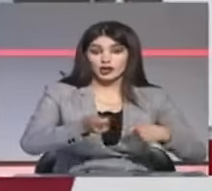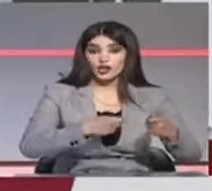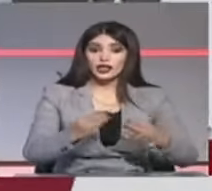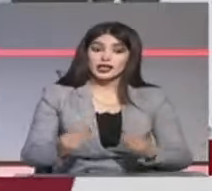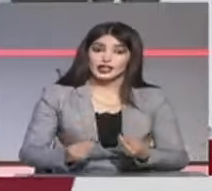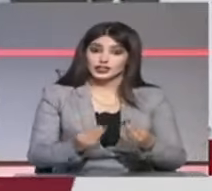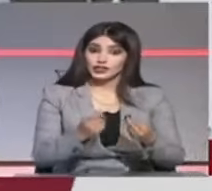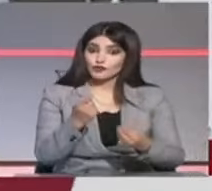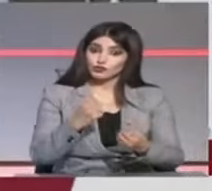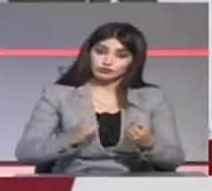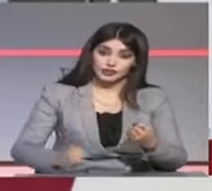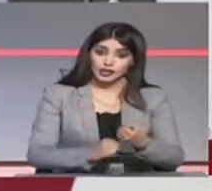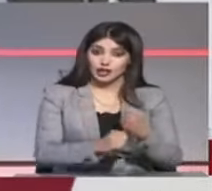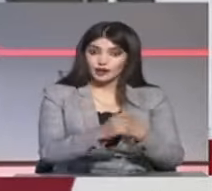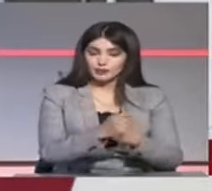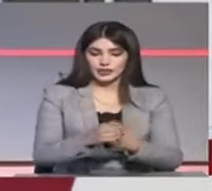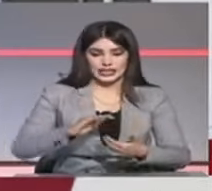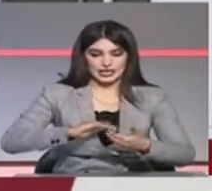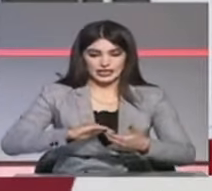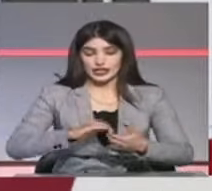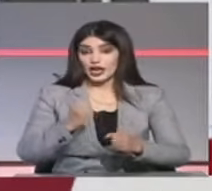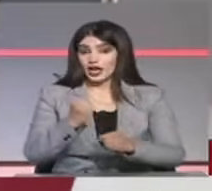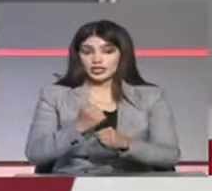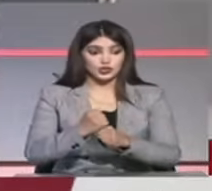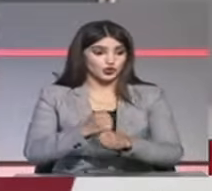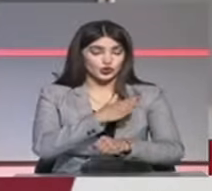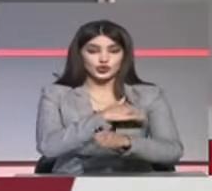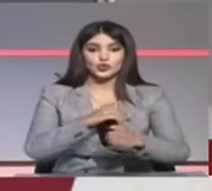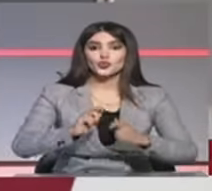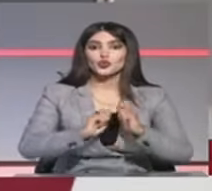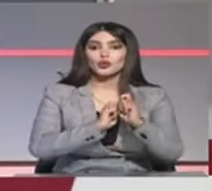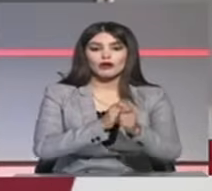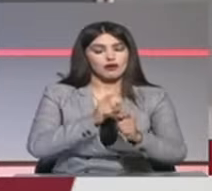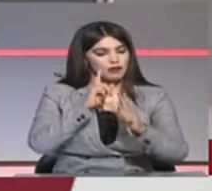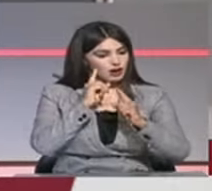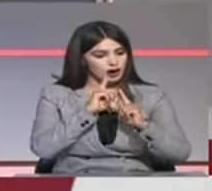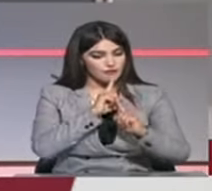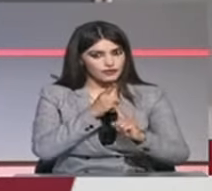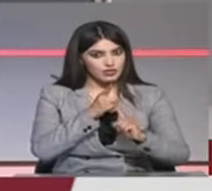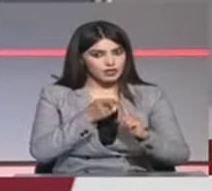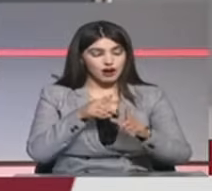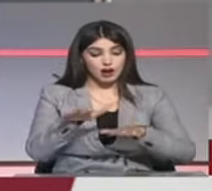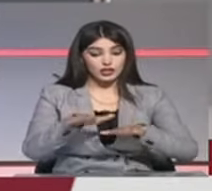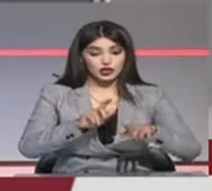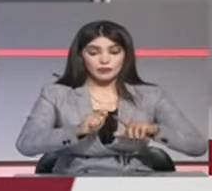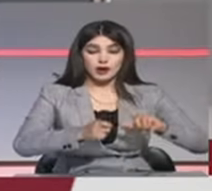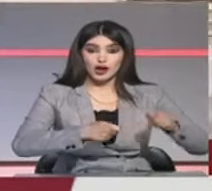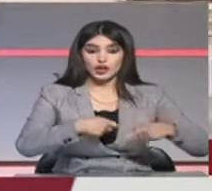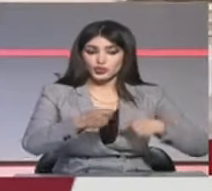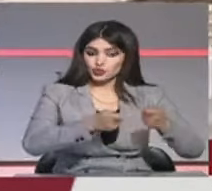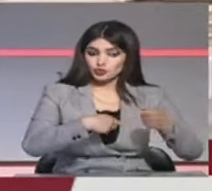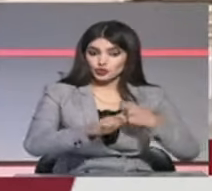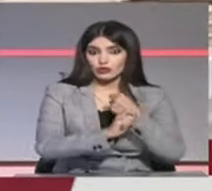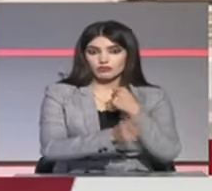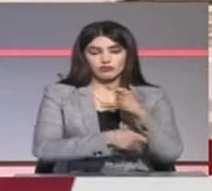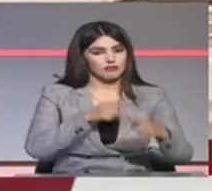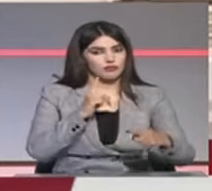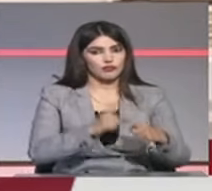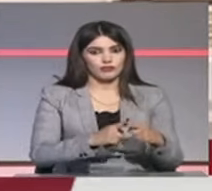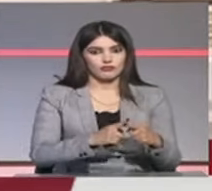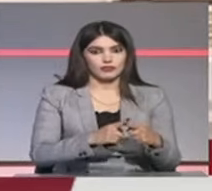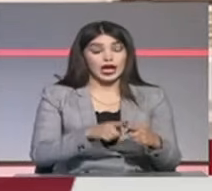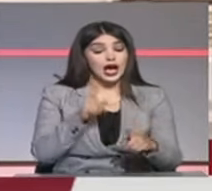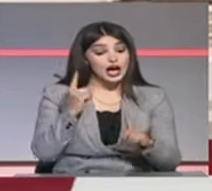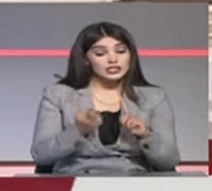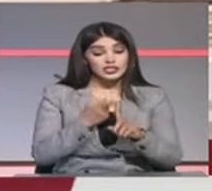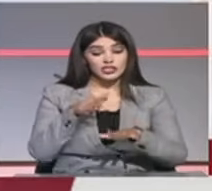الاتحاد التونسي للفلاحه والصيد البحري من جهته عبر عن رفضه الاجراء المتعلق بخلق الاسواق الاسبوعيه خاصه وان